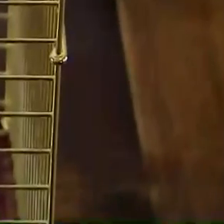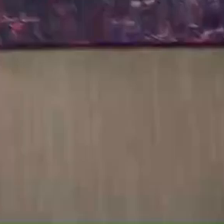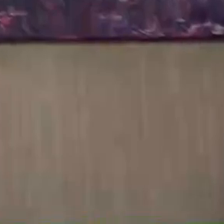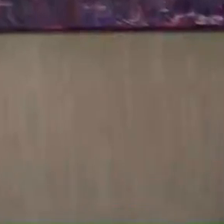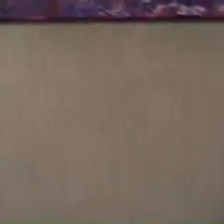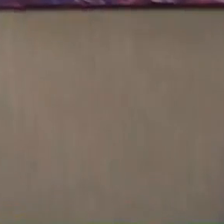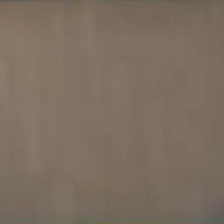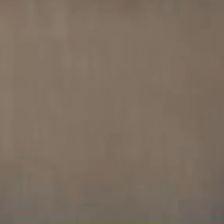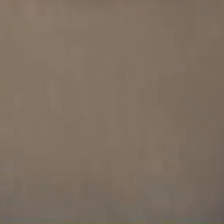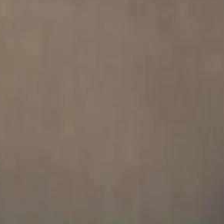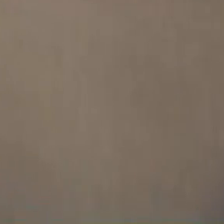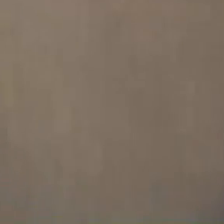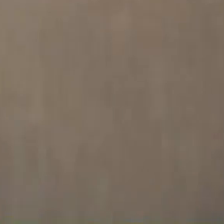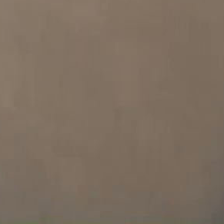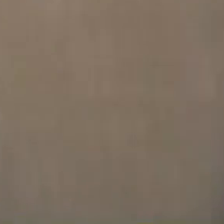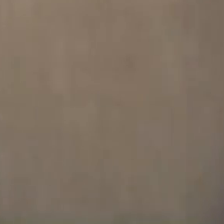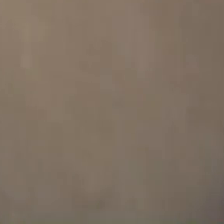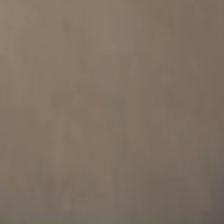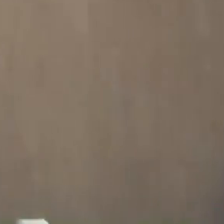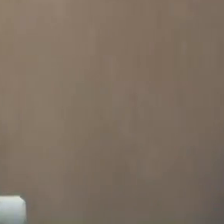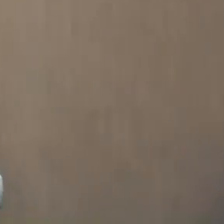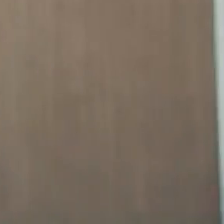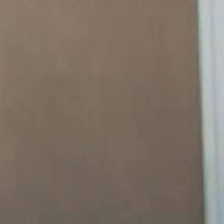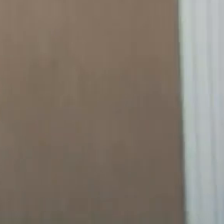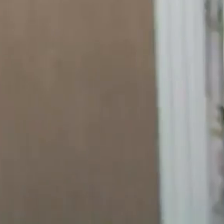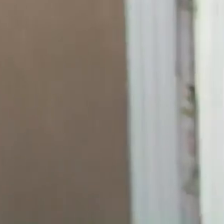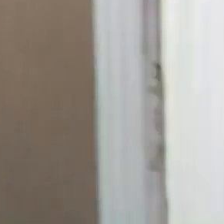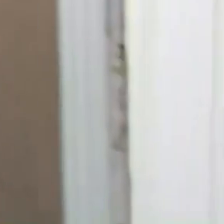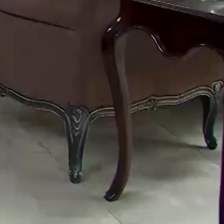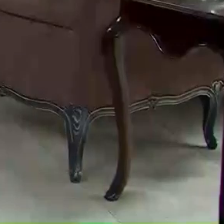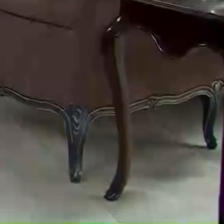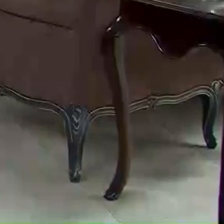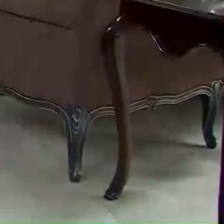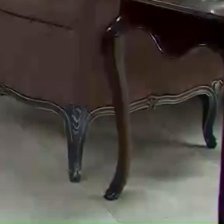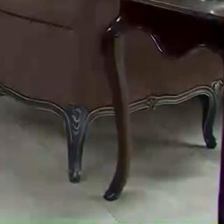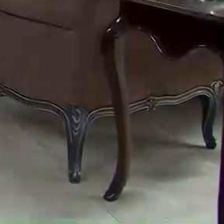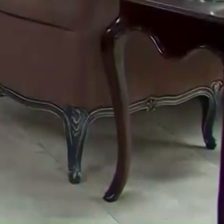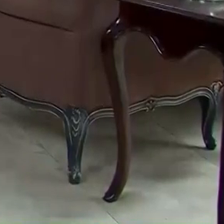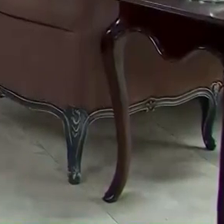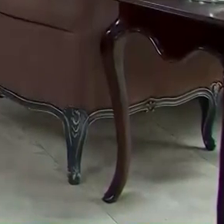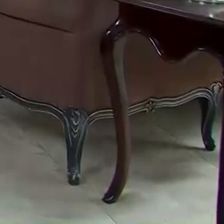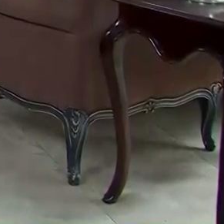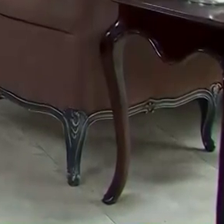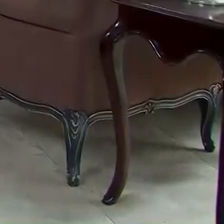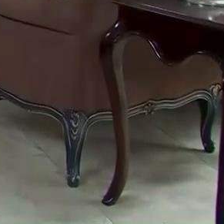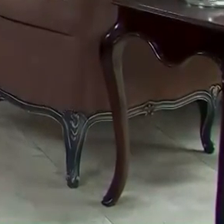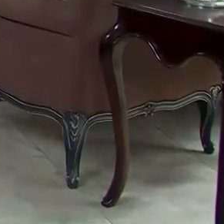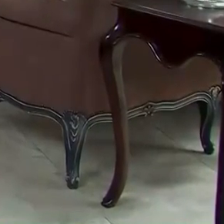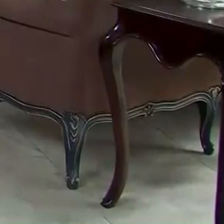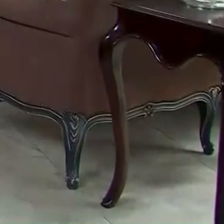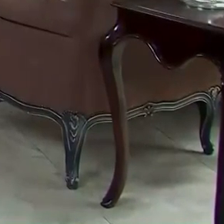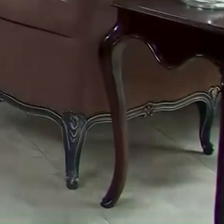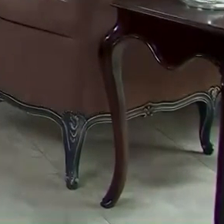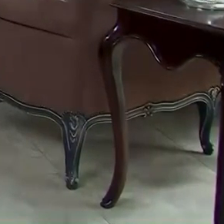iniyor. Gözü papağanın üzerinde. Serpil Kemal'i görünce başını önüne eğdi. Rüyam dudaklarını aşağı sarkıtmış mahcup. Kemal kafesin